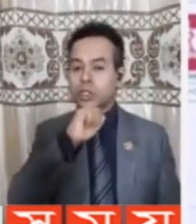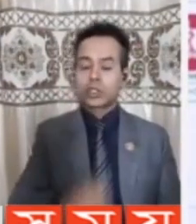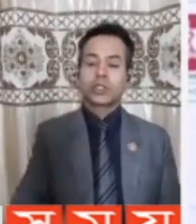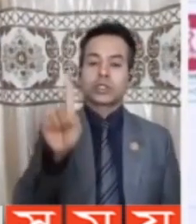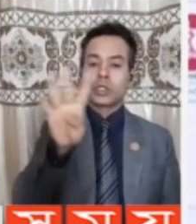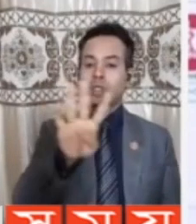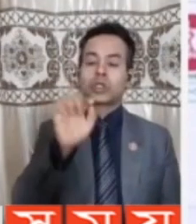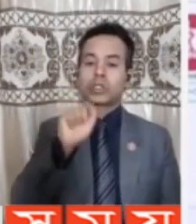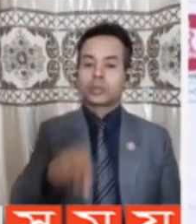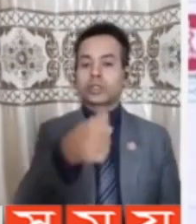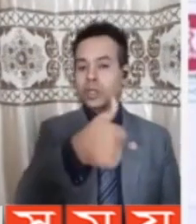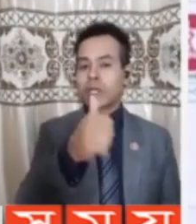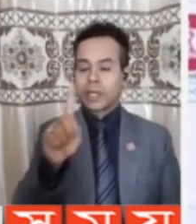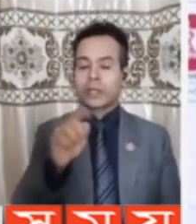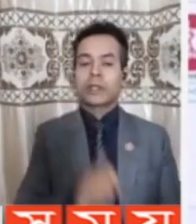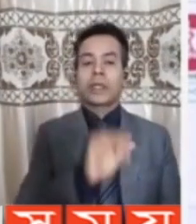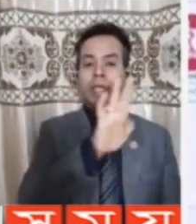14.61%, একান্ন থেকে 60